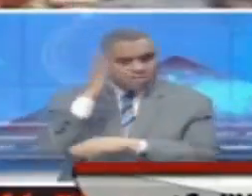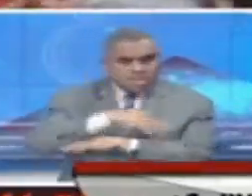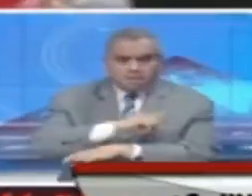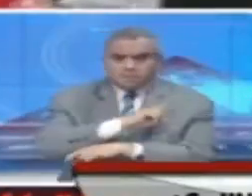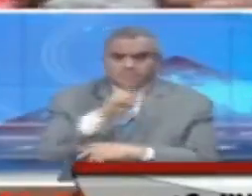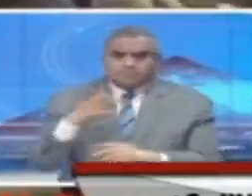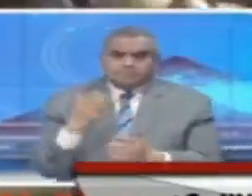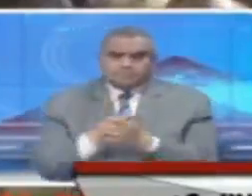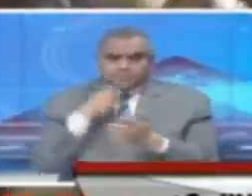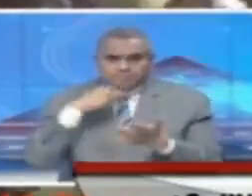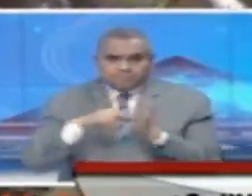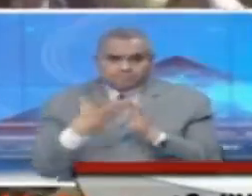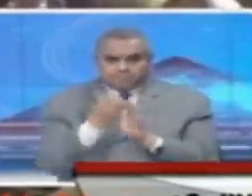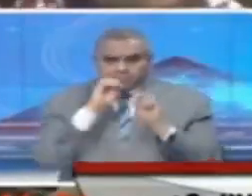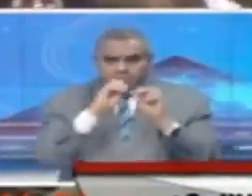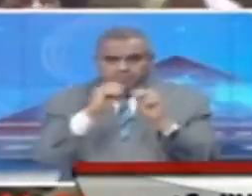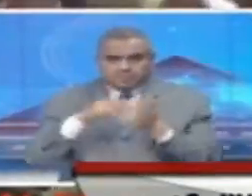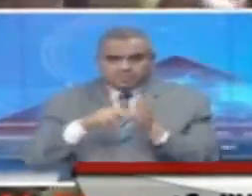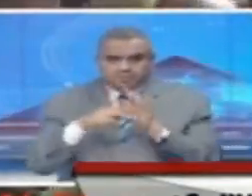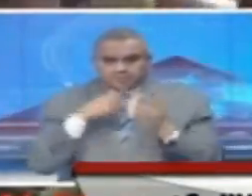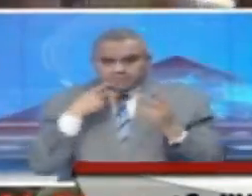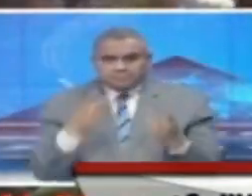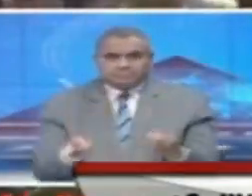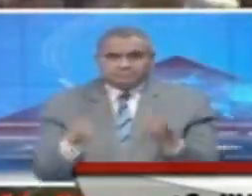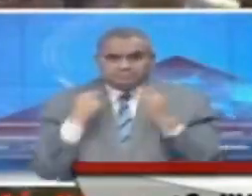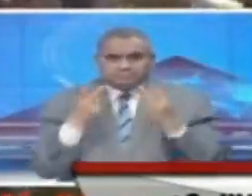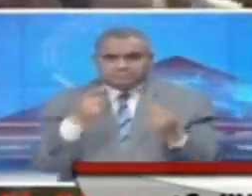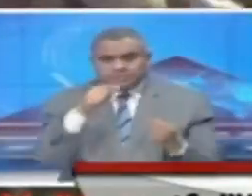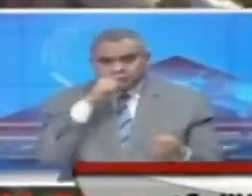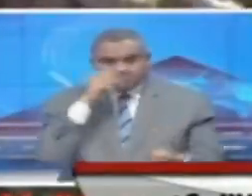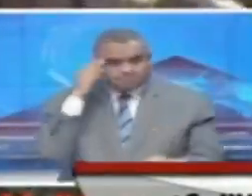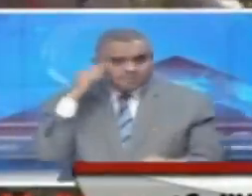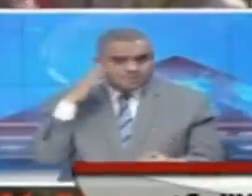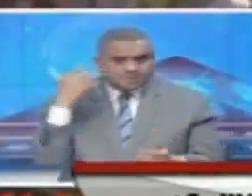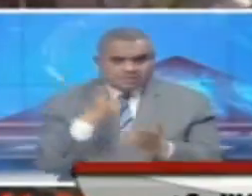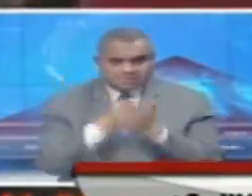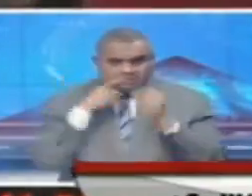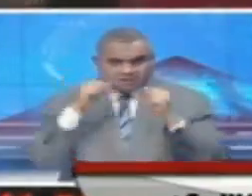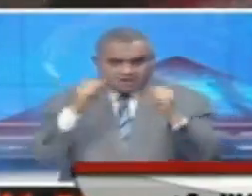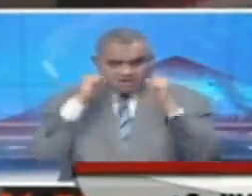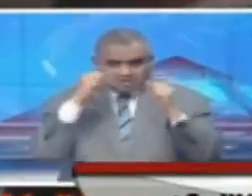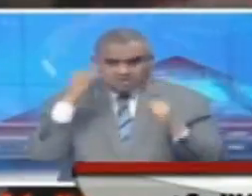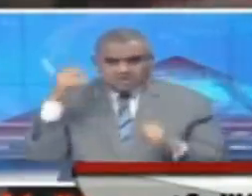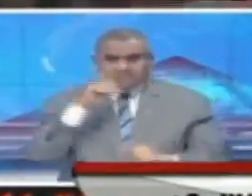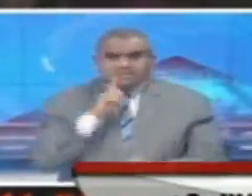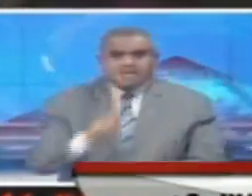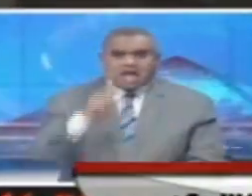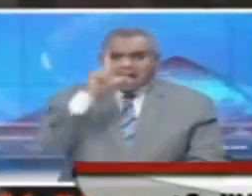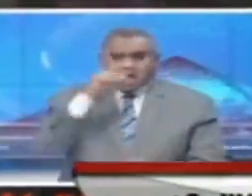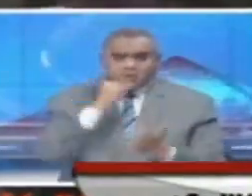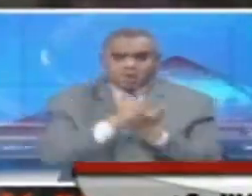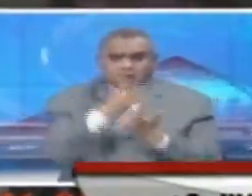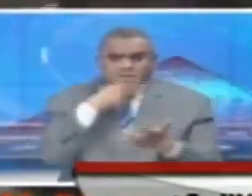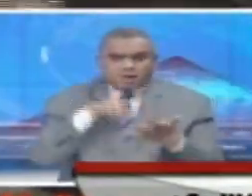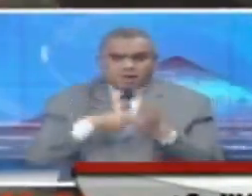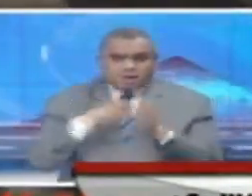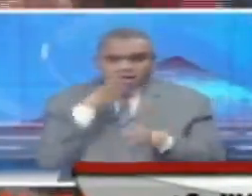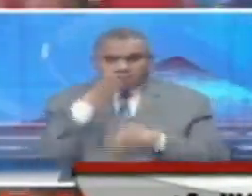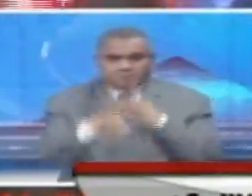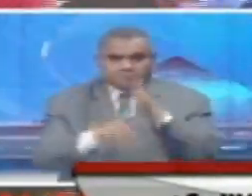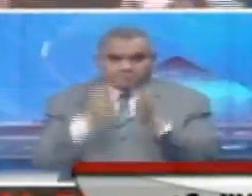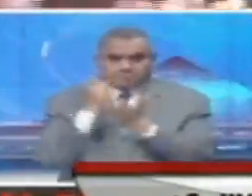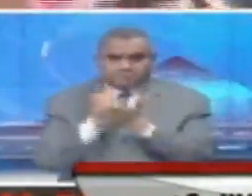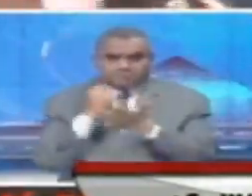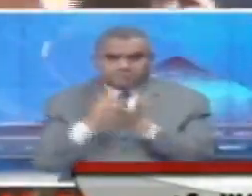لا تكفي سطورا ولا مجلدات لسرد بطولة المرأة المصرية في ثورة 30 يونيو وما بعدها، ولكن